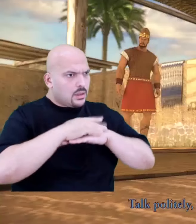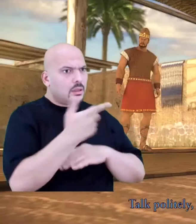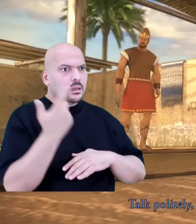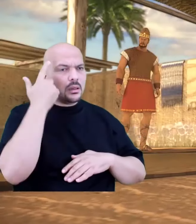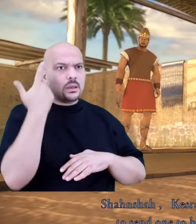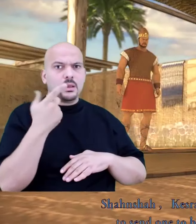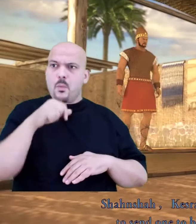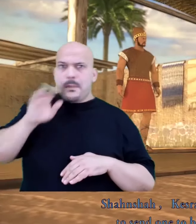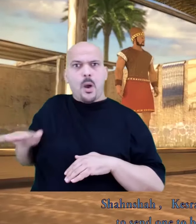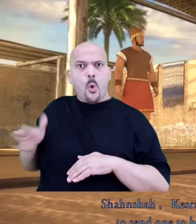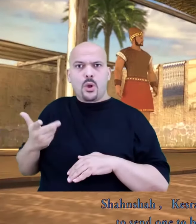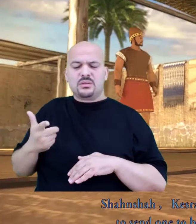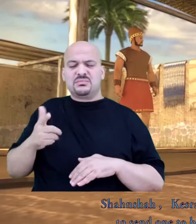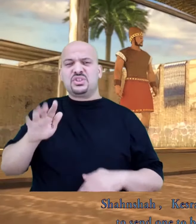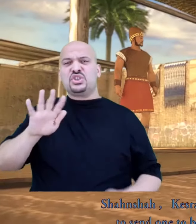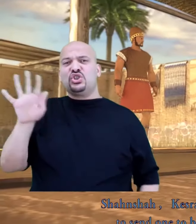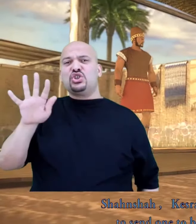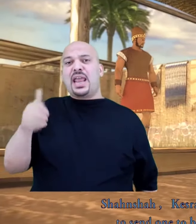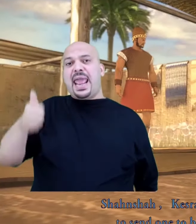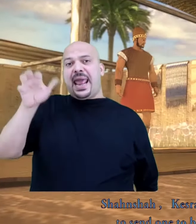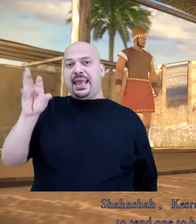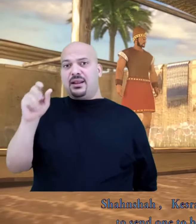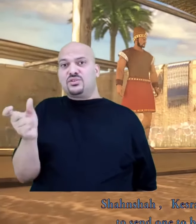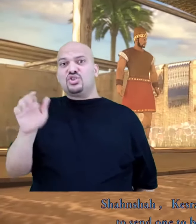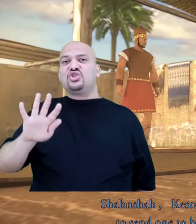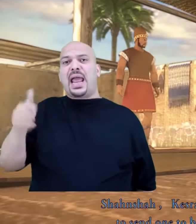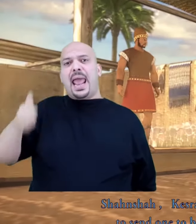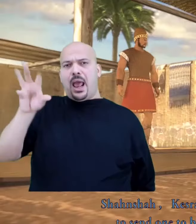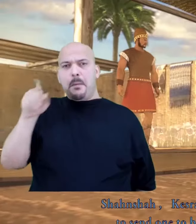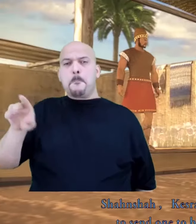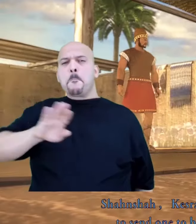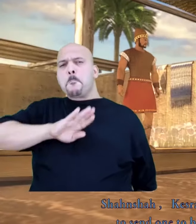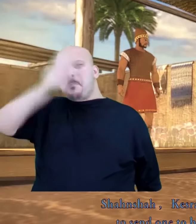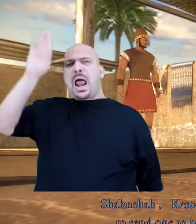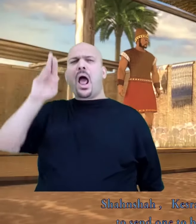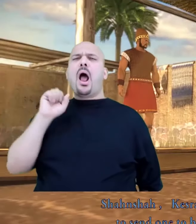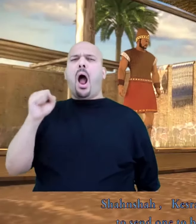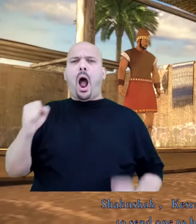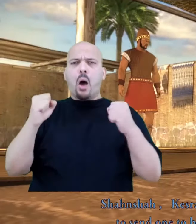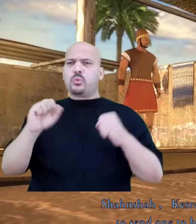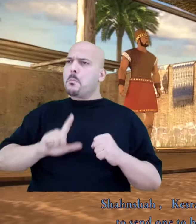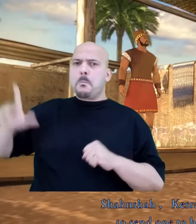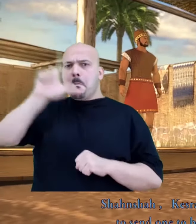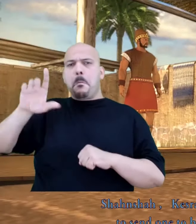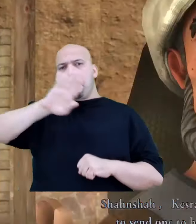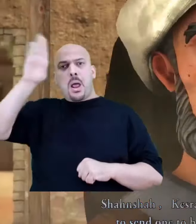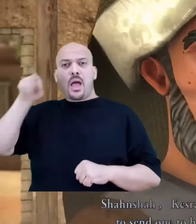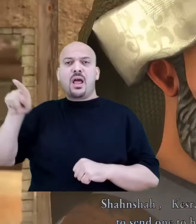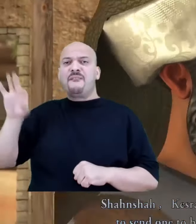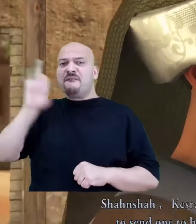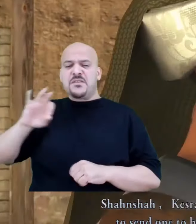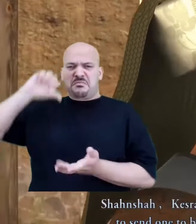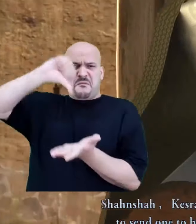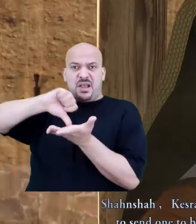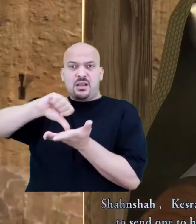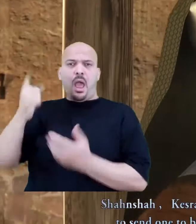الله. شاهنشاه ملك الملوك كسرى قد كتب إلى الملك بازام